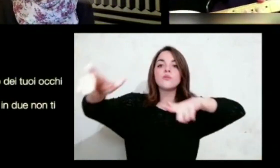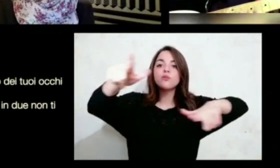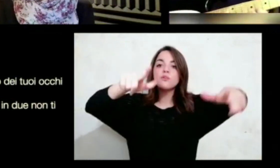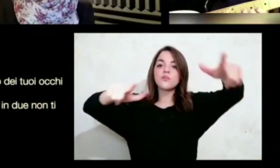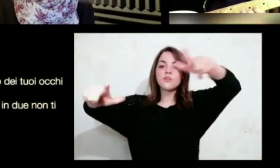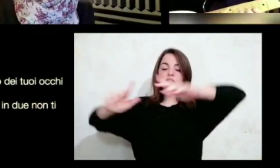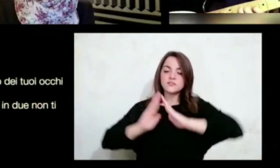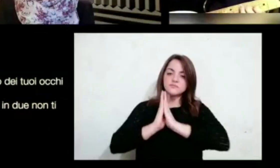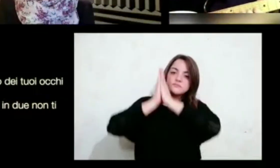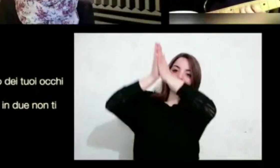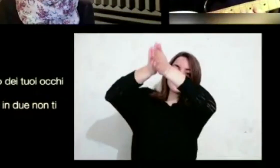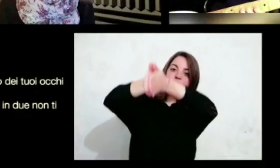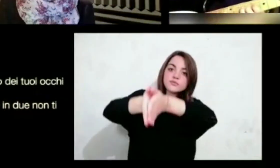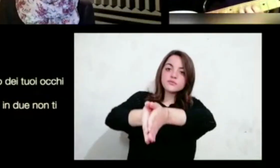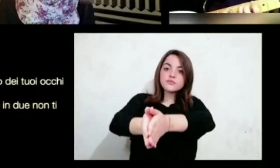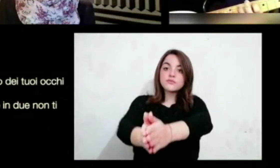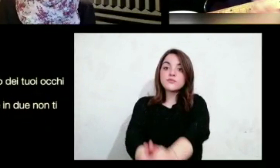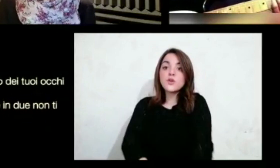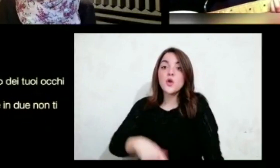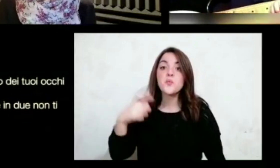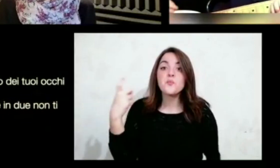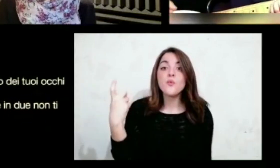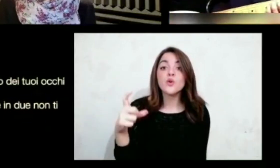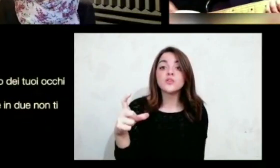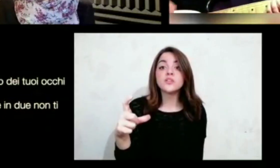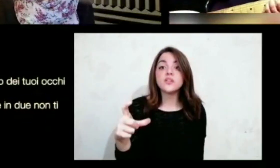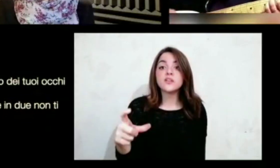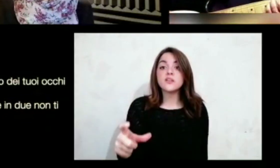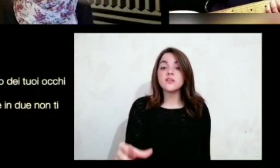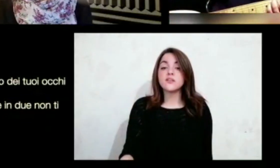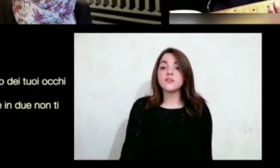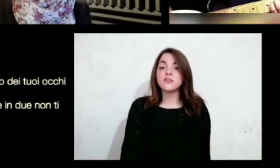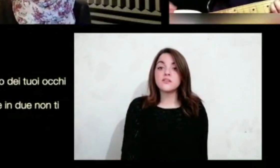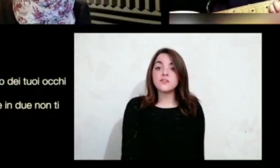dei tuoi occhi per vedere